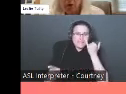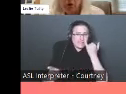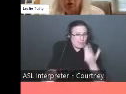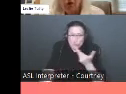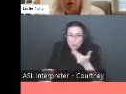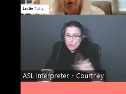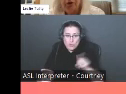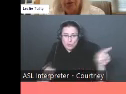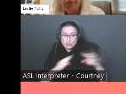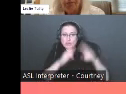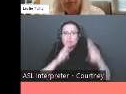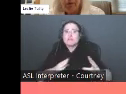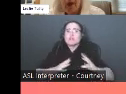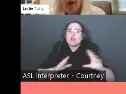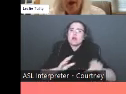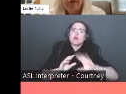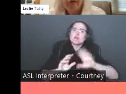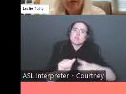d'autres options.